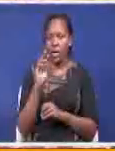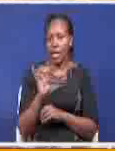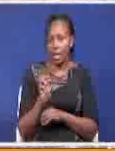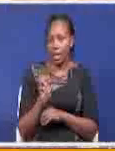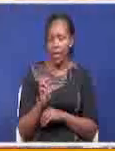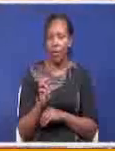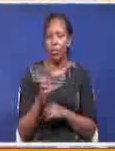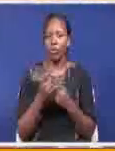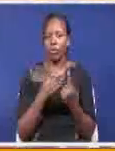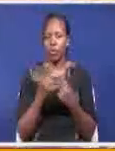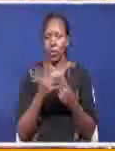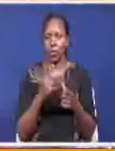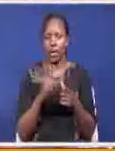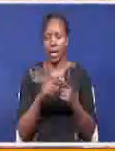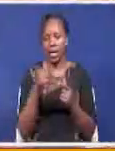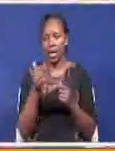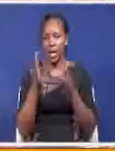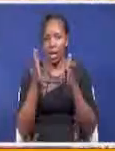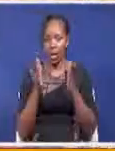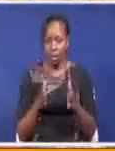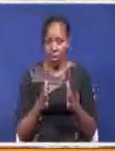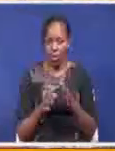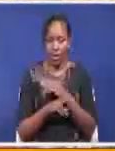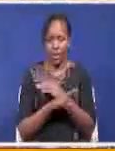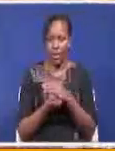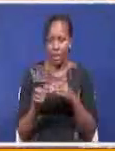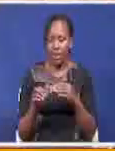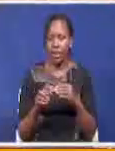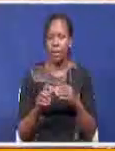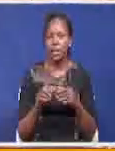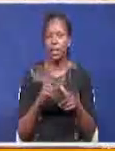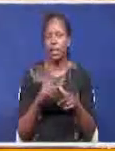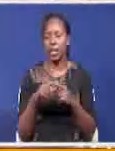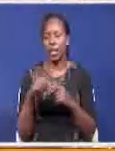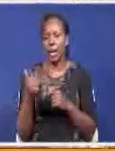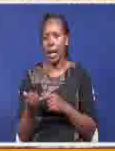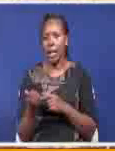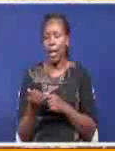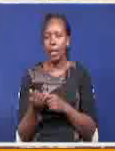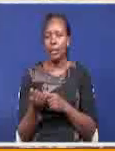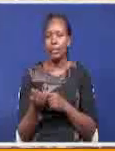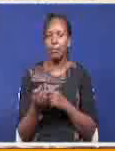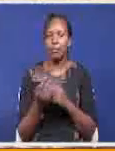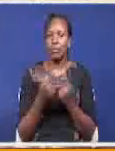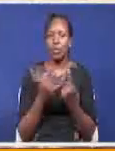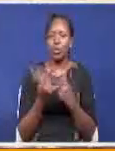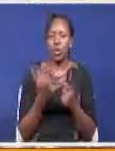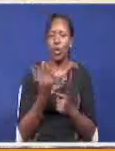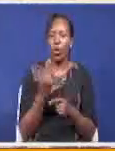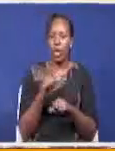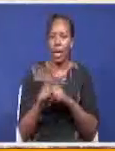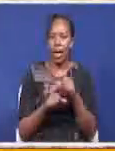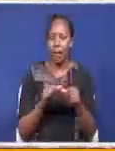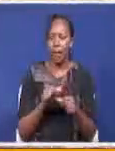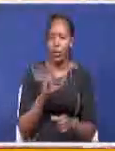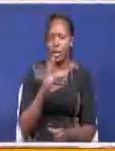nomiru na rodhire. Mtu akia na kuia. Kirugura na kurugura tueta kirombe vya kurombo lere. Nwa Kithurwa Kindiki. Otiki wale ya